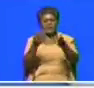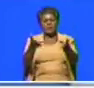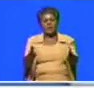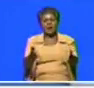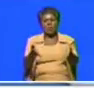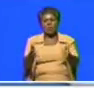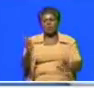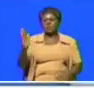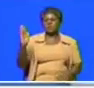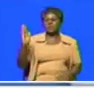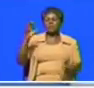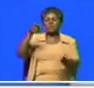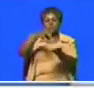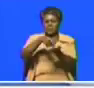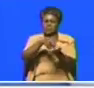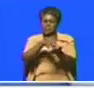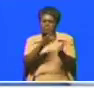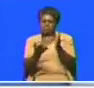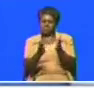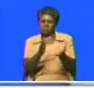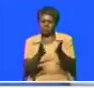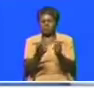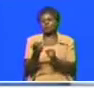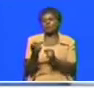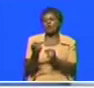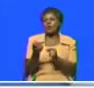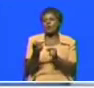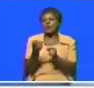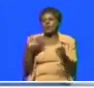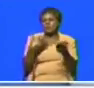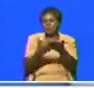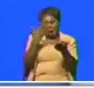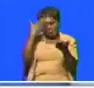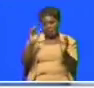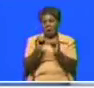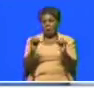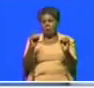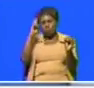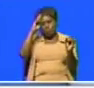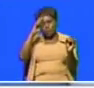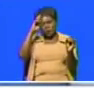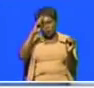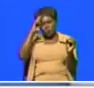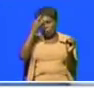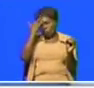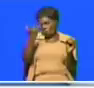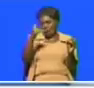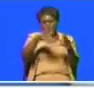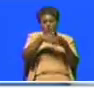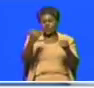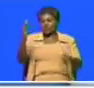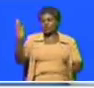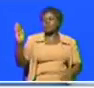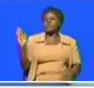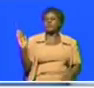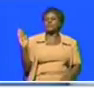ya usalama katika taifa kidogo inaleta tashwishi. Mpaka sasa sijui ni sababu gani ambayo imetolewa na wale wahusika